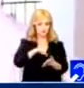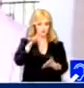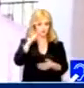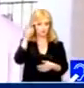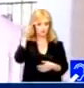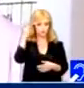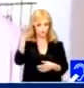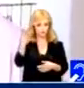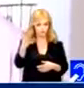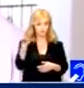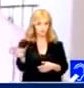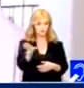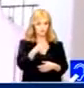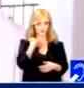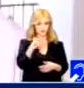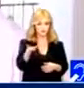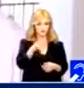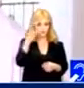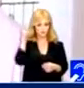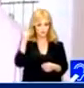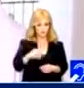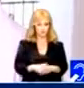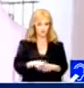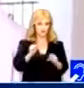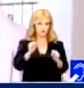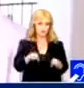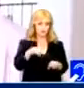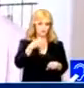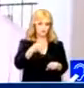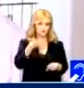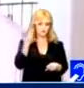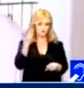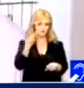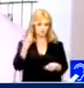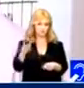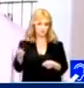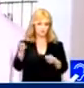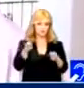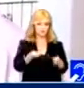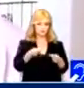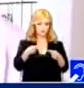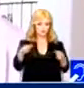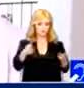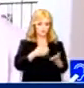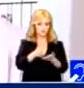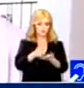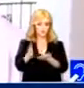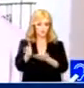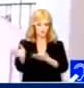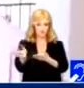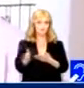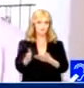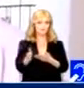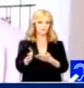regionale pentru întreg sudul Republicii Moldova, noi putem cu ușurință să aducem din diverse domenii, din diverse instituții de